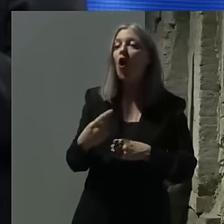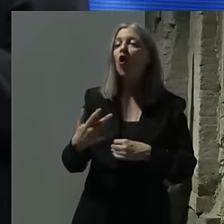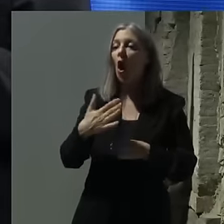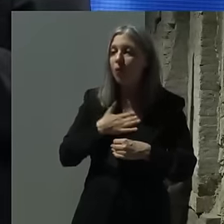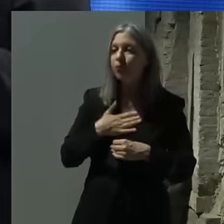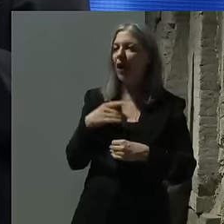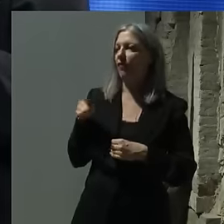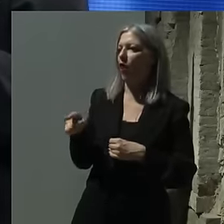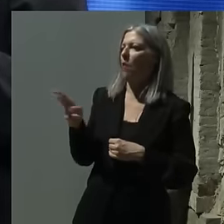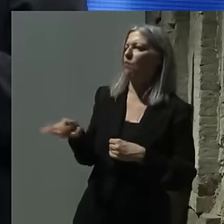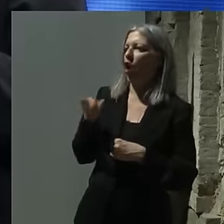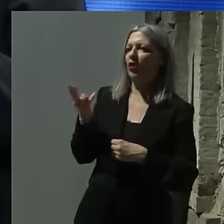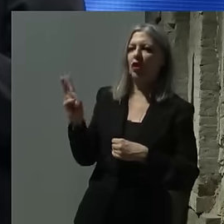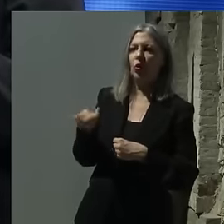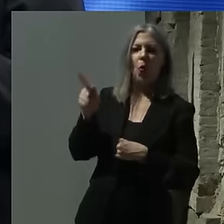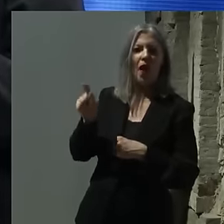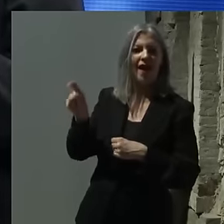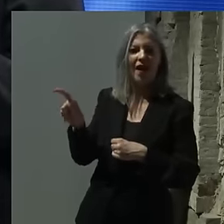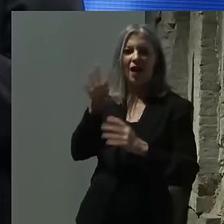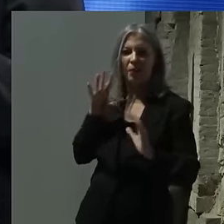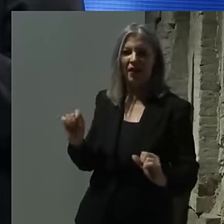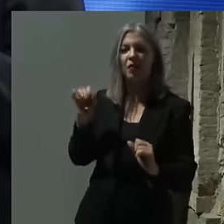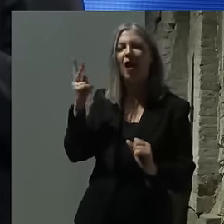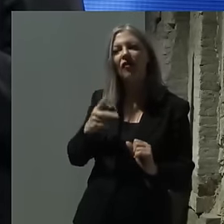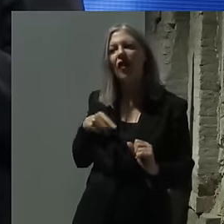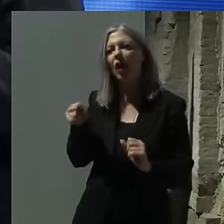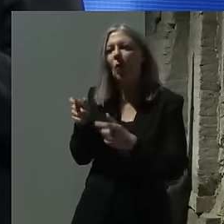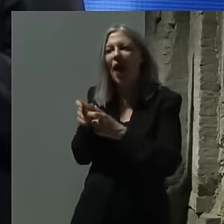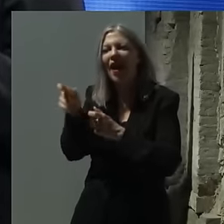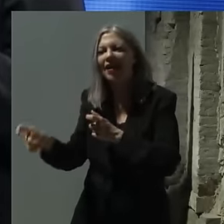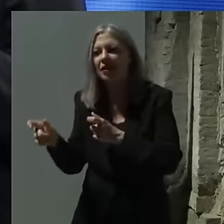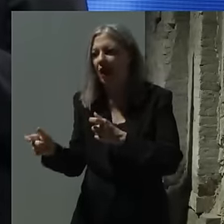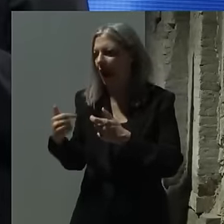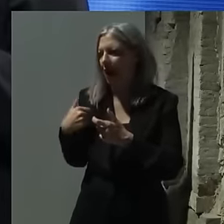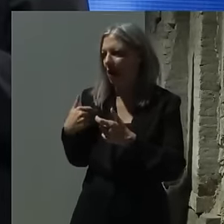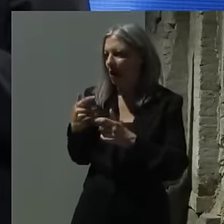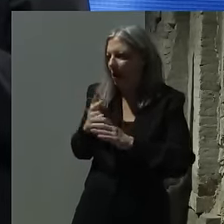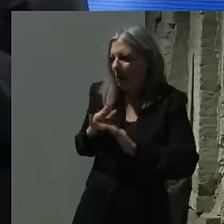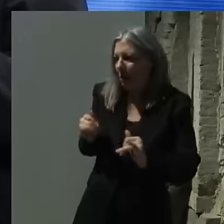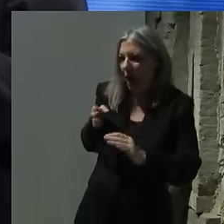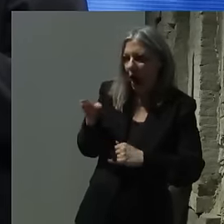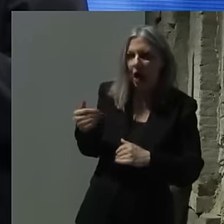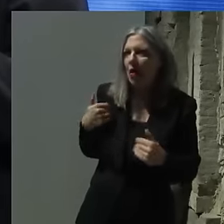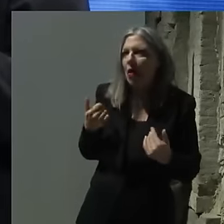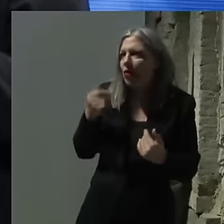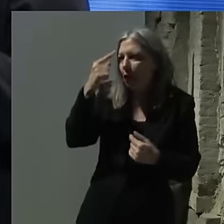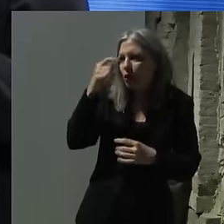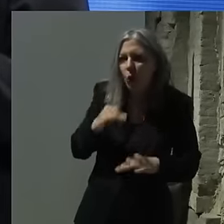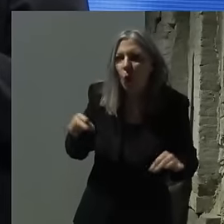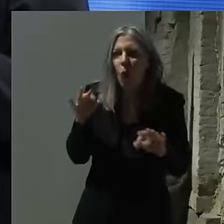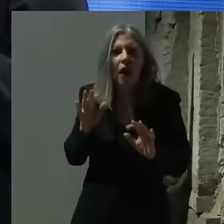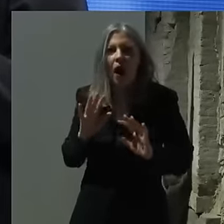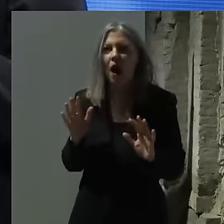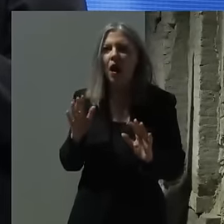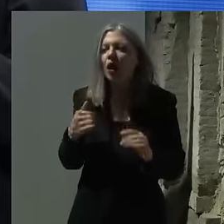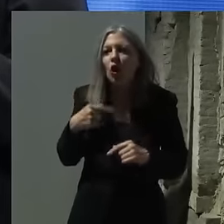della morte di due carabinieri commessa dal Camomarina. E io continuavo a dire che non sapevo nulla, non so nulla, ma quella parola non